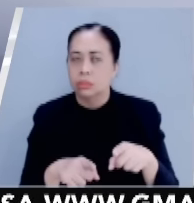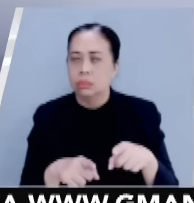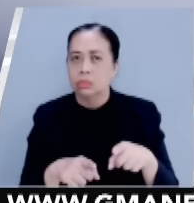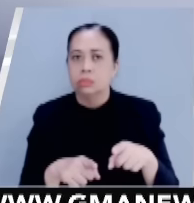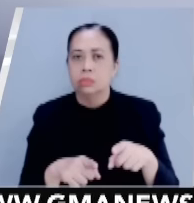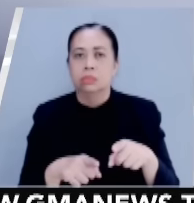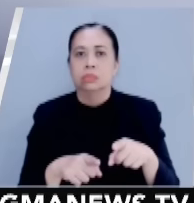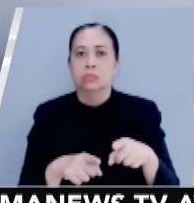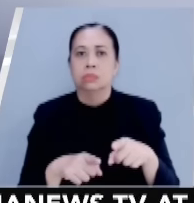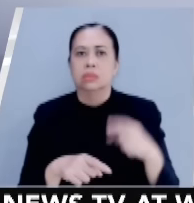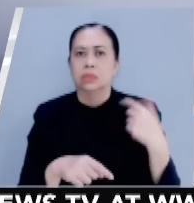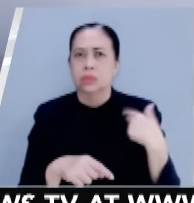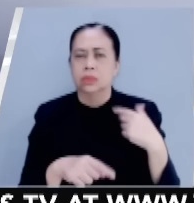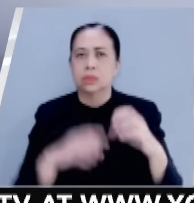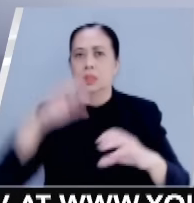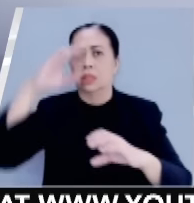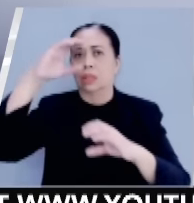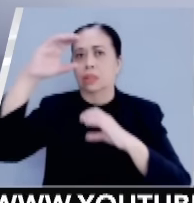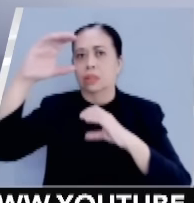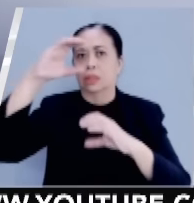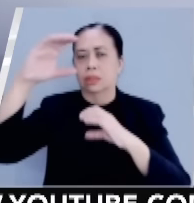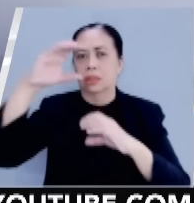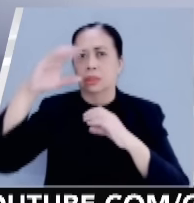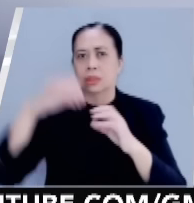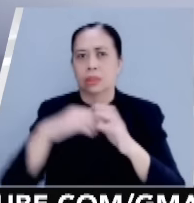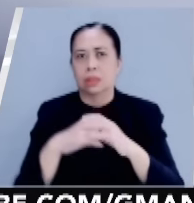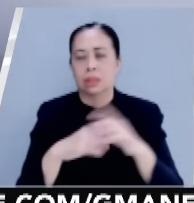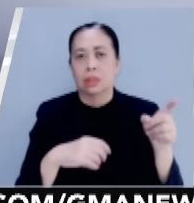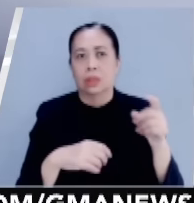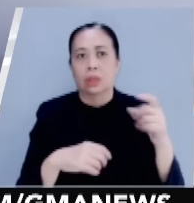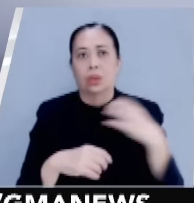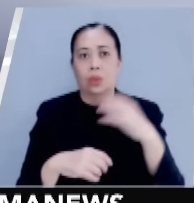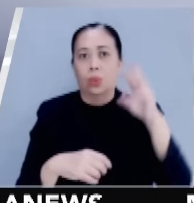there was a miscommunication. Congressman Wilbert Lee